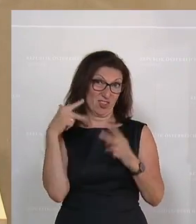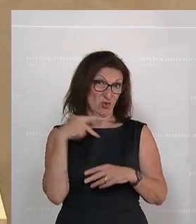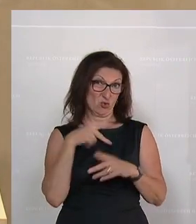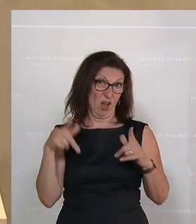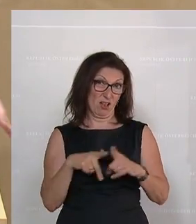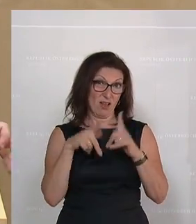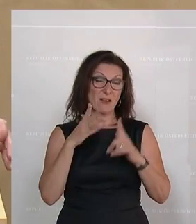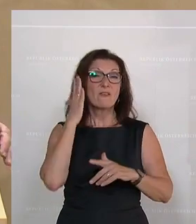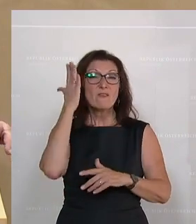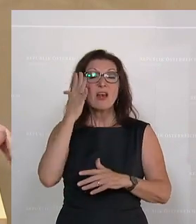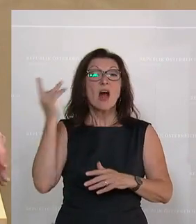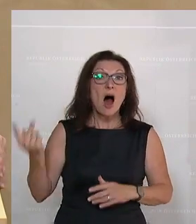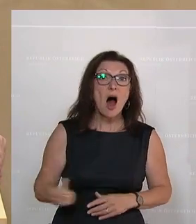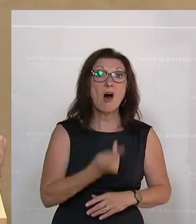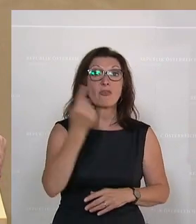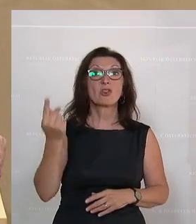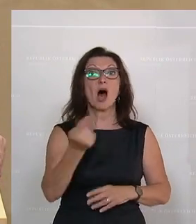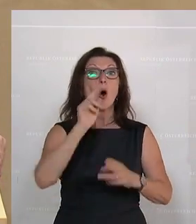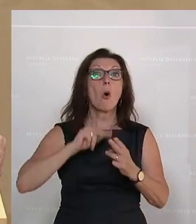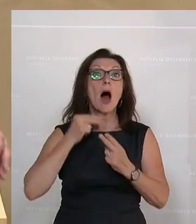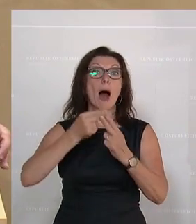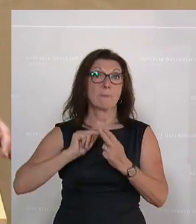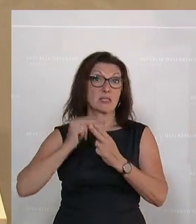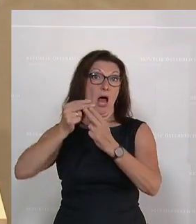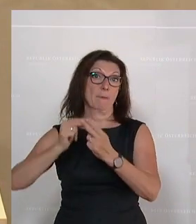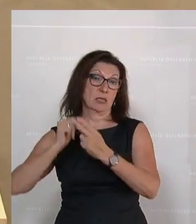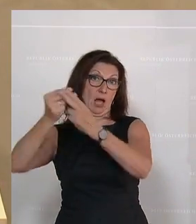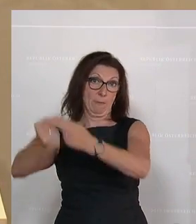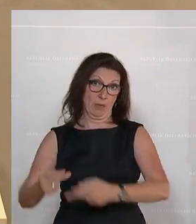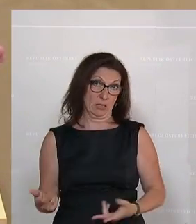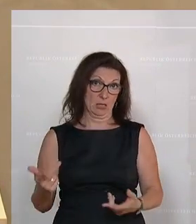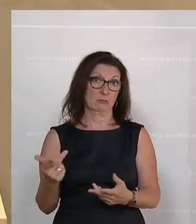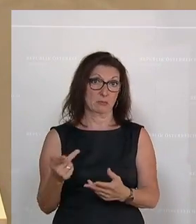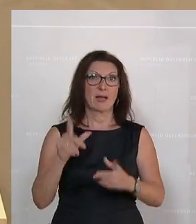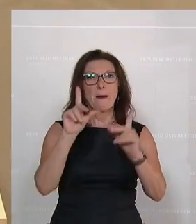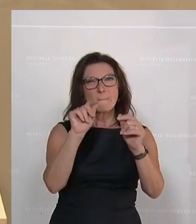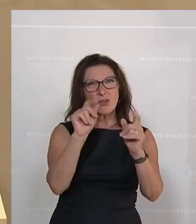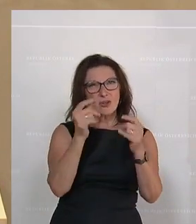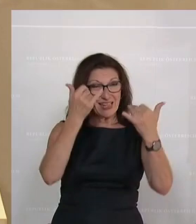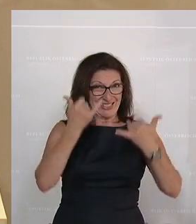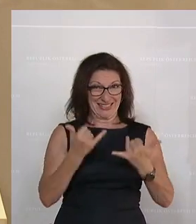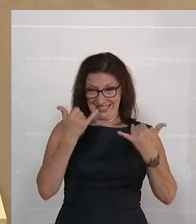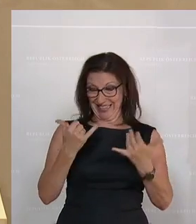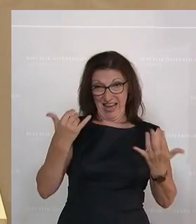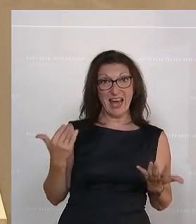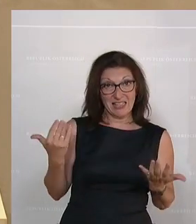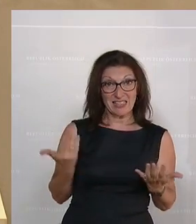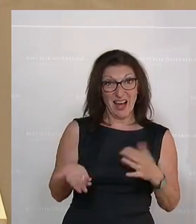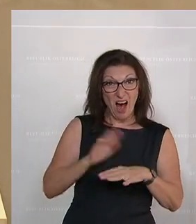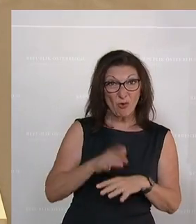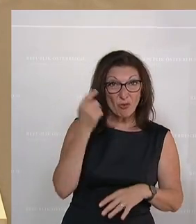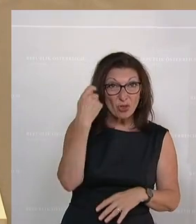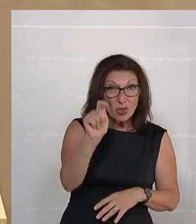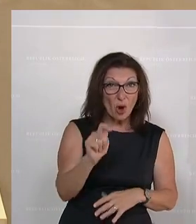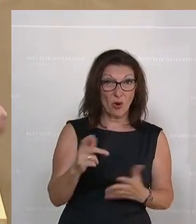laufend valorisierung die besessen doch nicht valorisiert sind das heißt und genau die teuerung die jetzt eingetreten war die uns jetzt zu